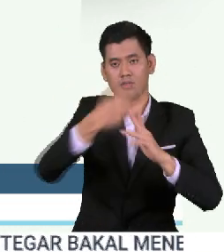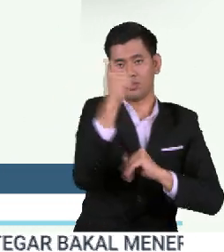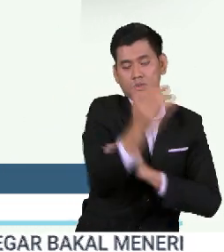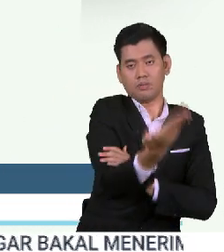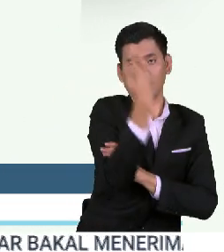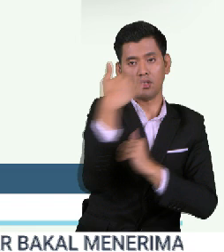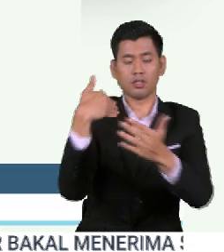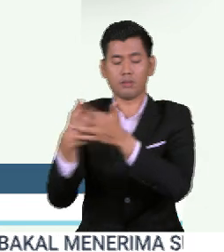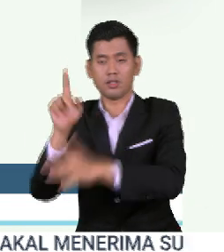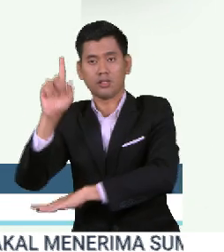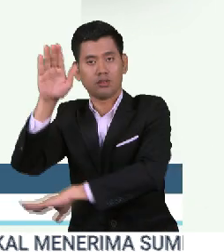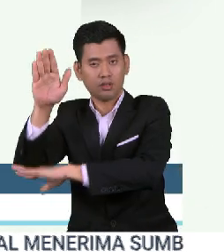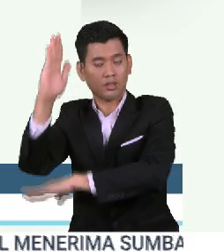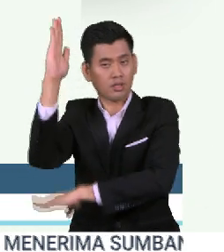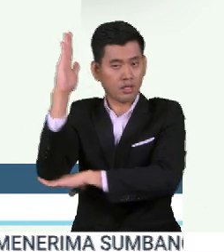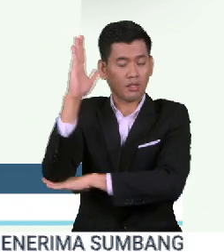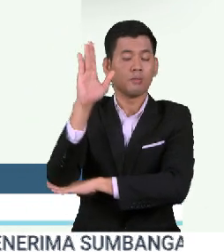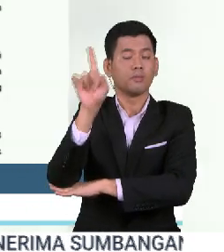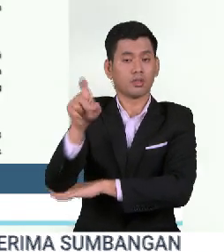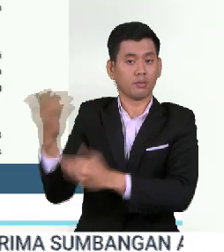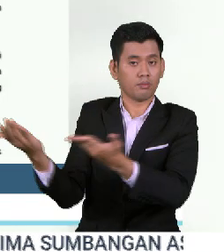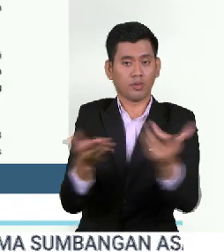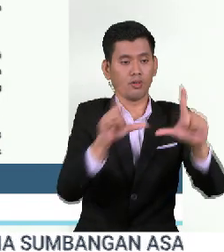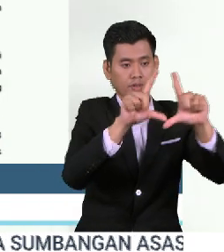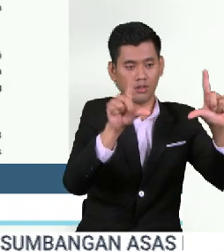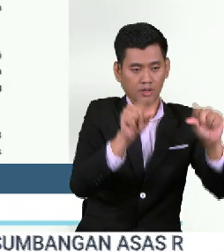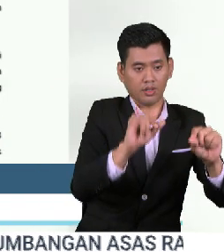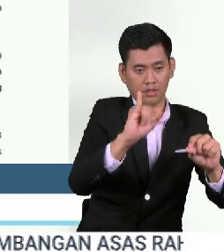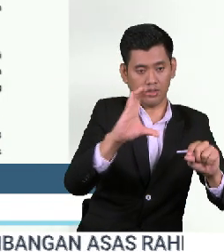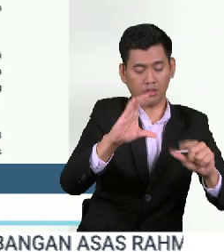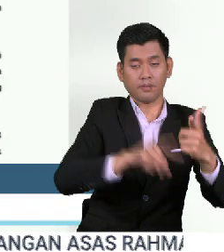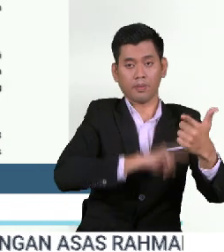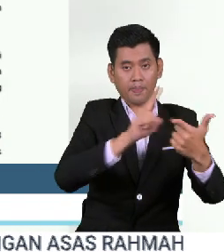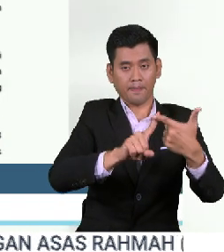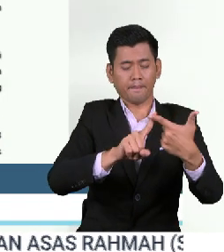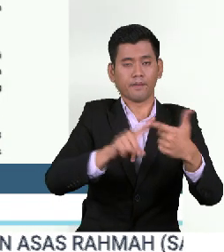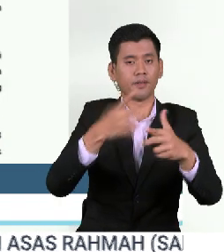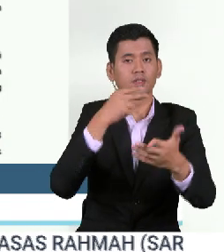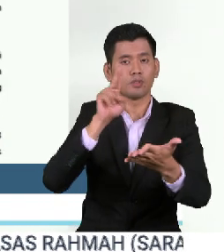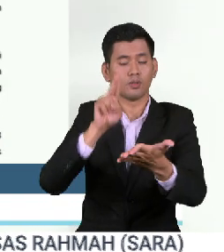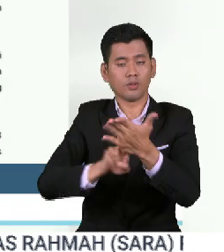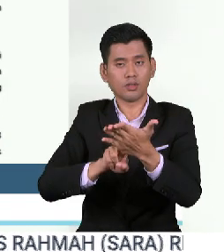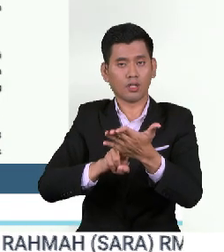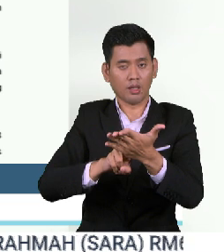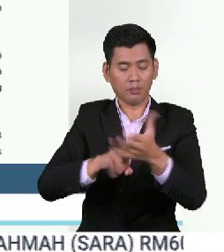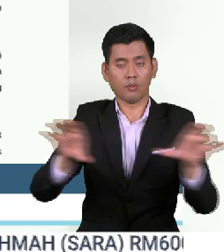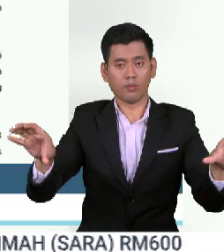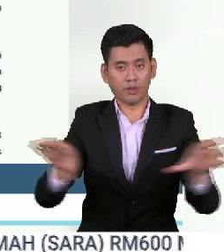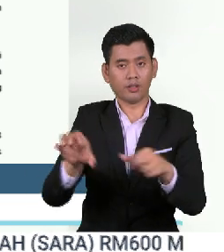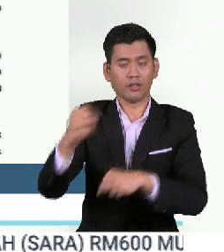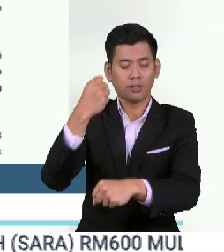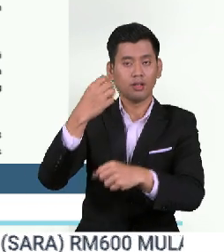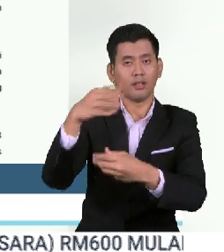satu tengah hari mereka hanya perlu membawa salinan pengenalan pemohon serta surat tawaran mengerjakan Haji